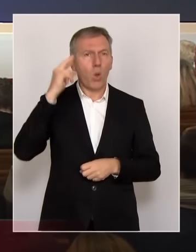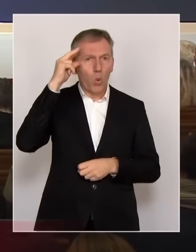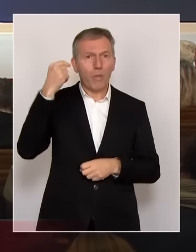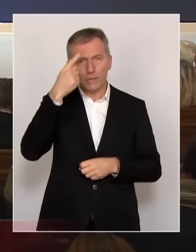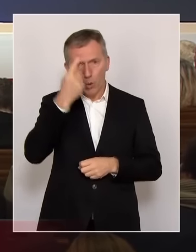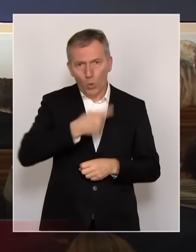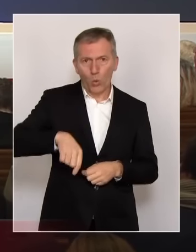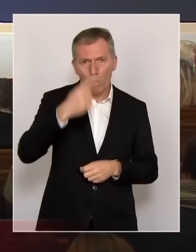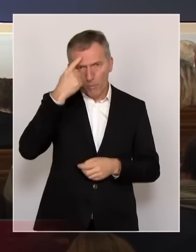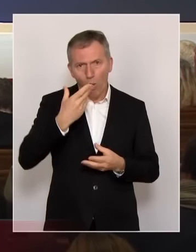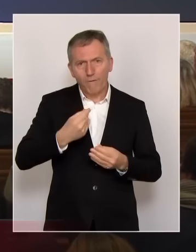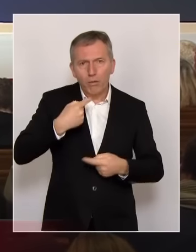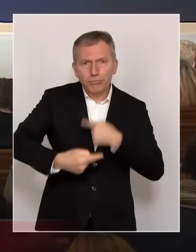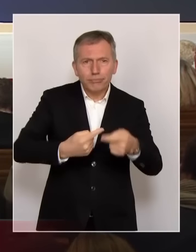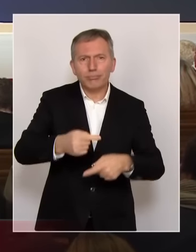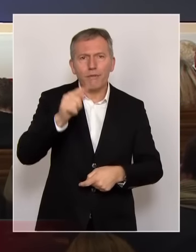pour nous et nos enfants